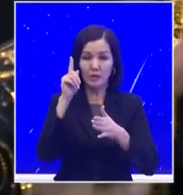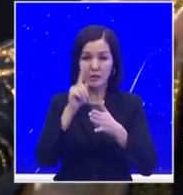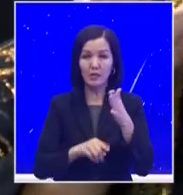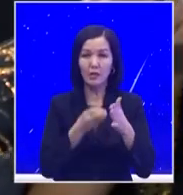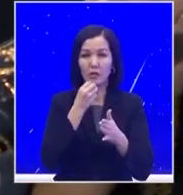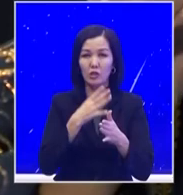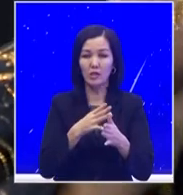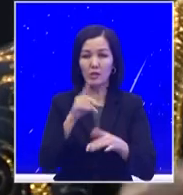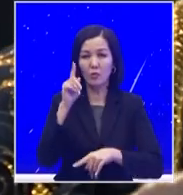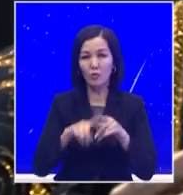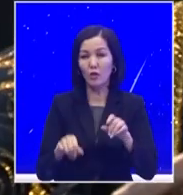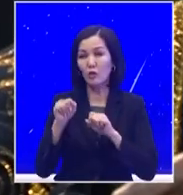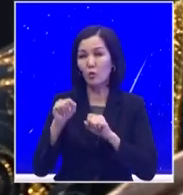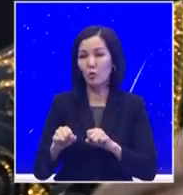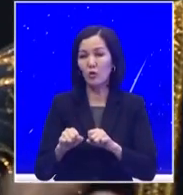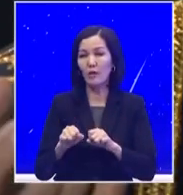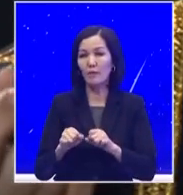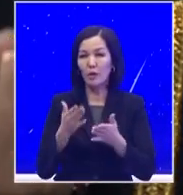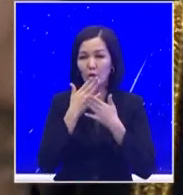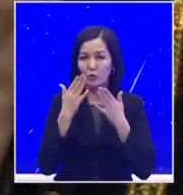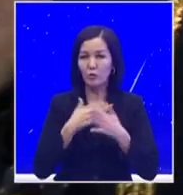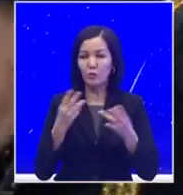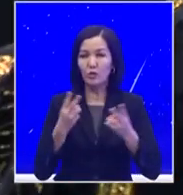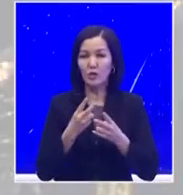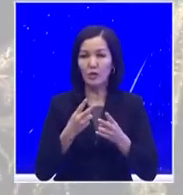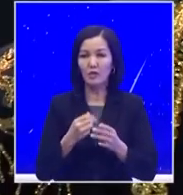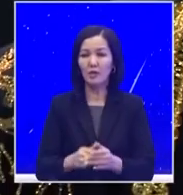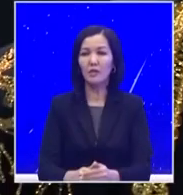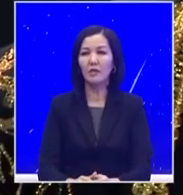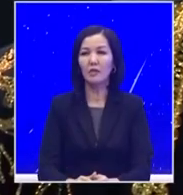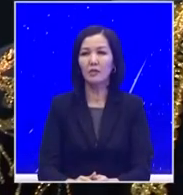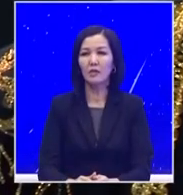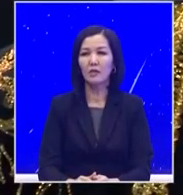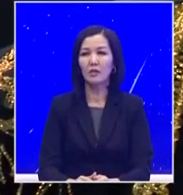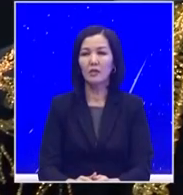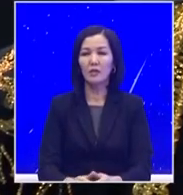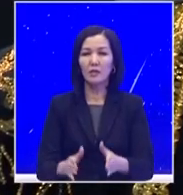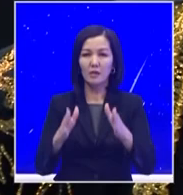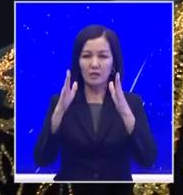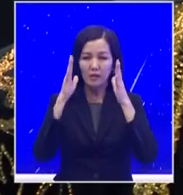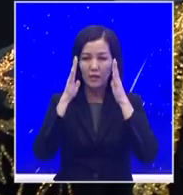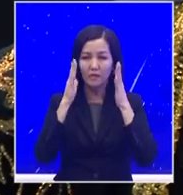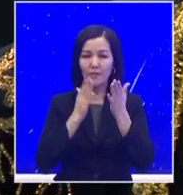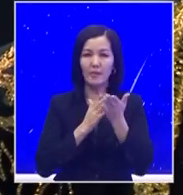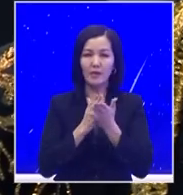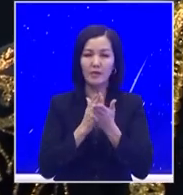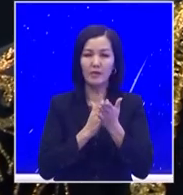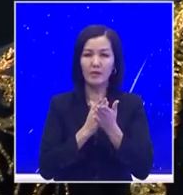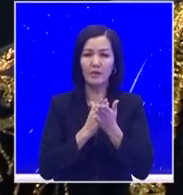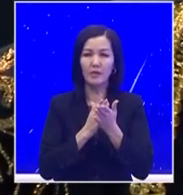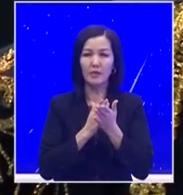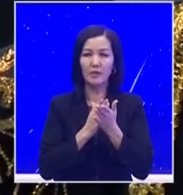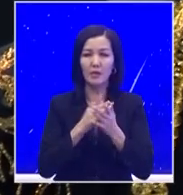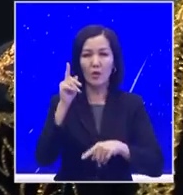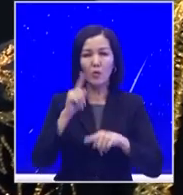отаныңды қорға, патриот бол, сөйтті өзіңді ақтап ұста. Құббыл отан мінәл иман дейді ислам дейді, пайғамбар. Отанды